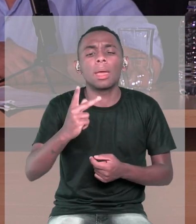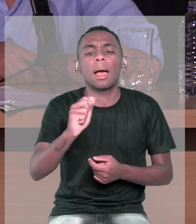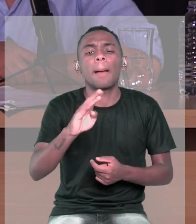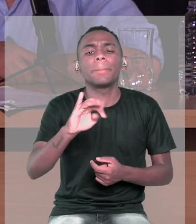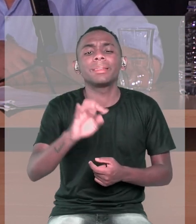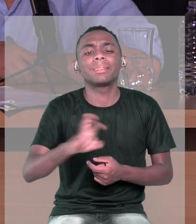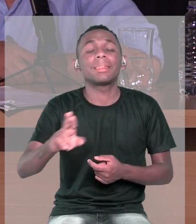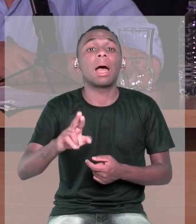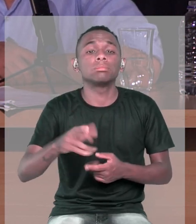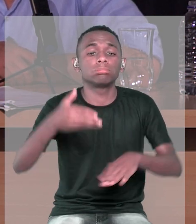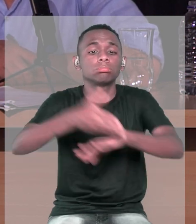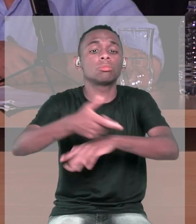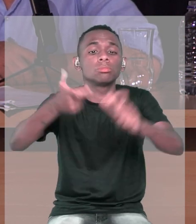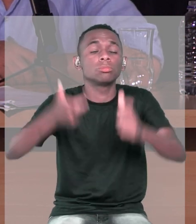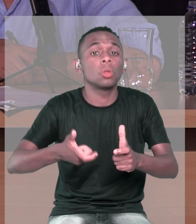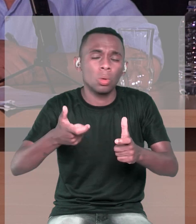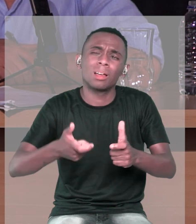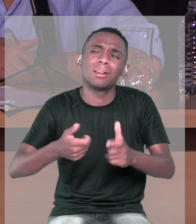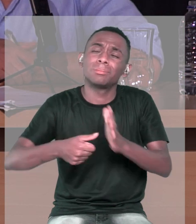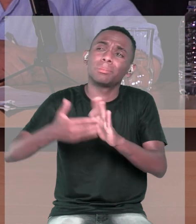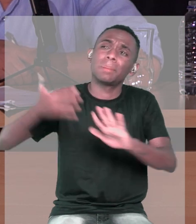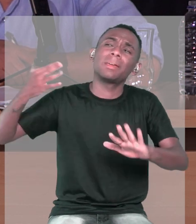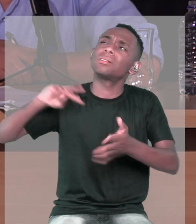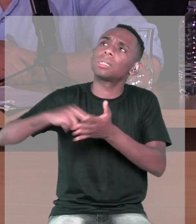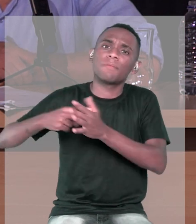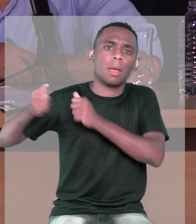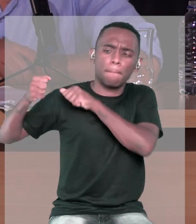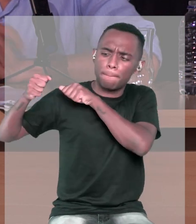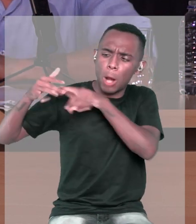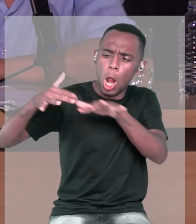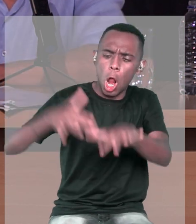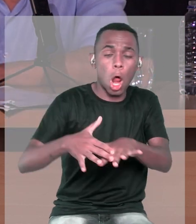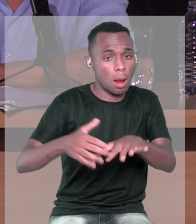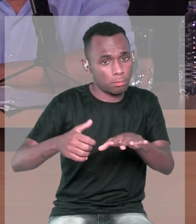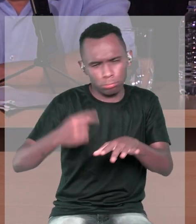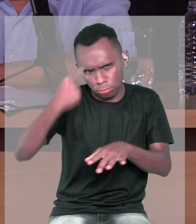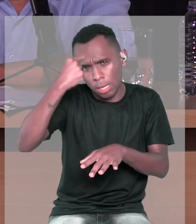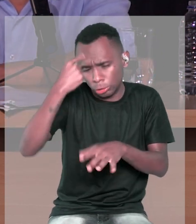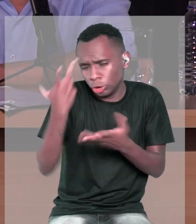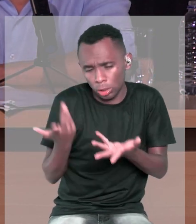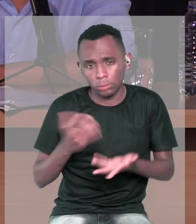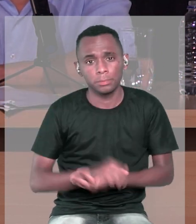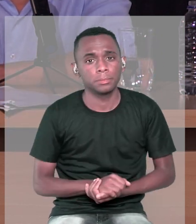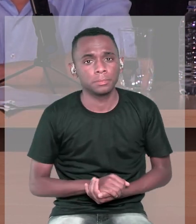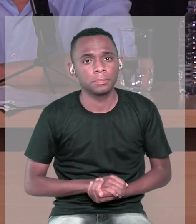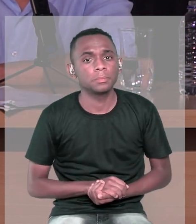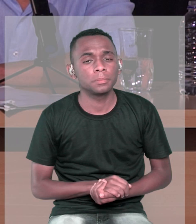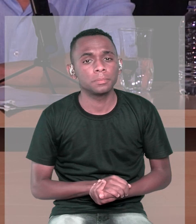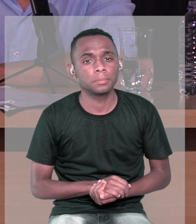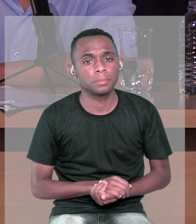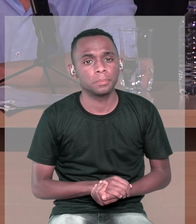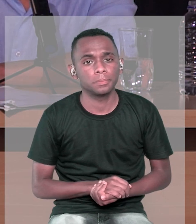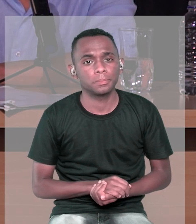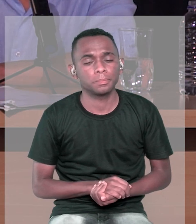habitar? A primeira ideia é de que habitar seria ocupar um espaço. Deuxièmement, est-ce que nous savons